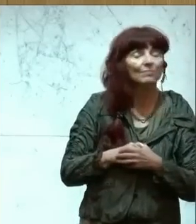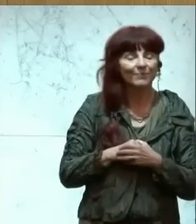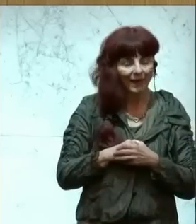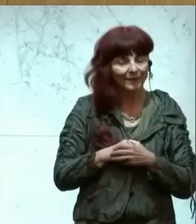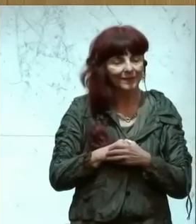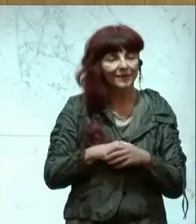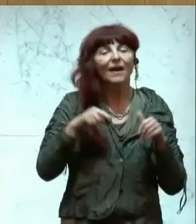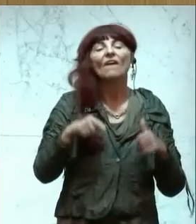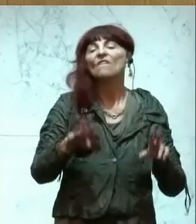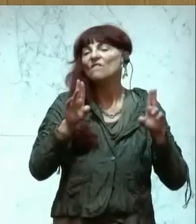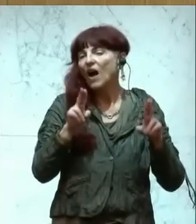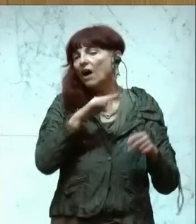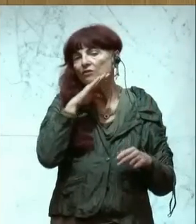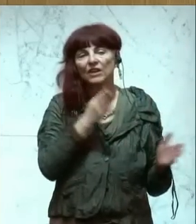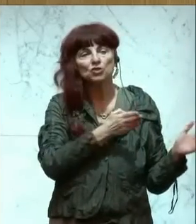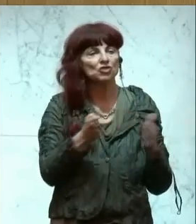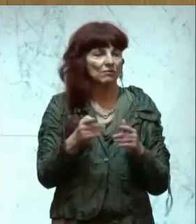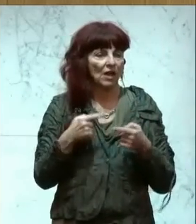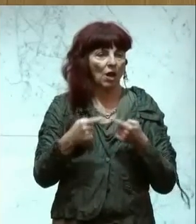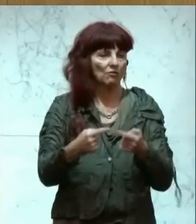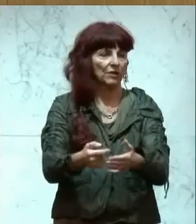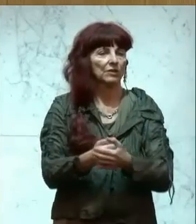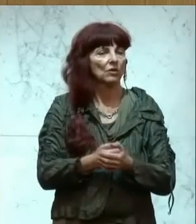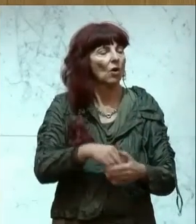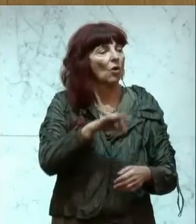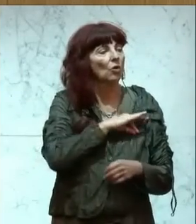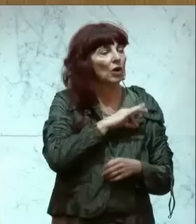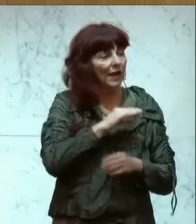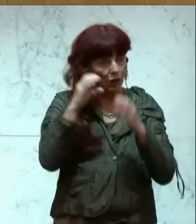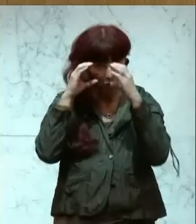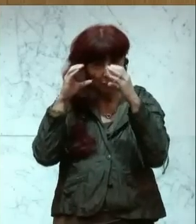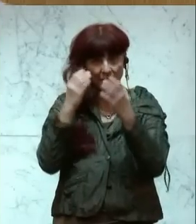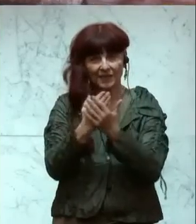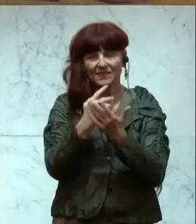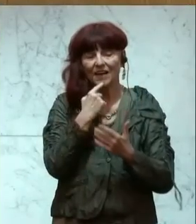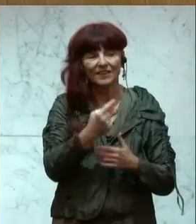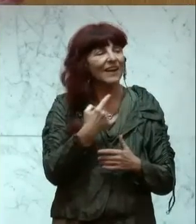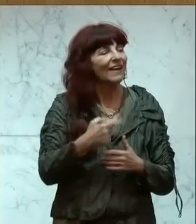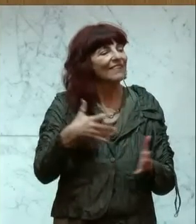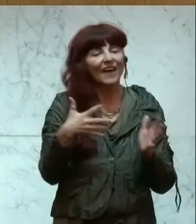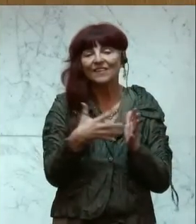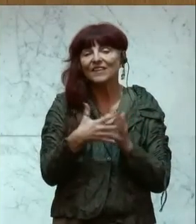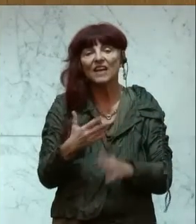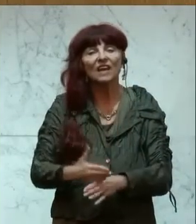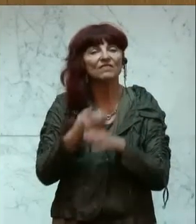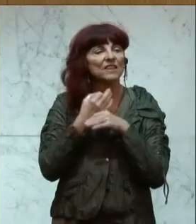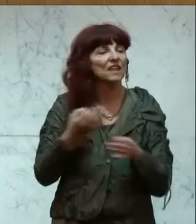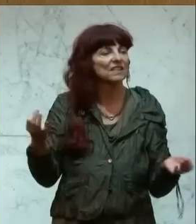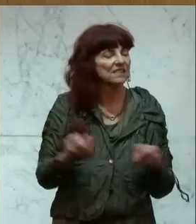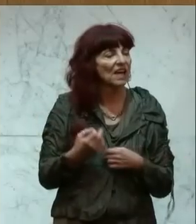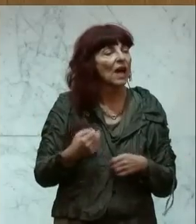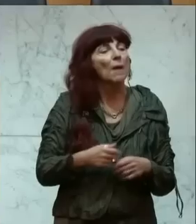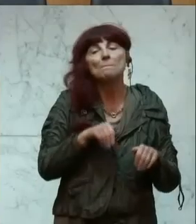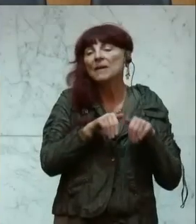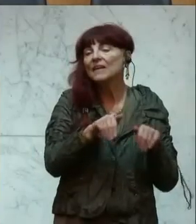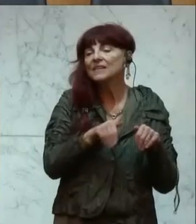Tatsache, dass hier viel schiefgelaufen ist. Es hat der Kollege von der ÖVP heute gesagt, dass das Testen nichts gebracht hat. Der Herr Minister hat es im Gesundheitsausschuss